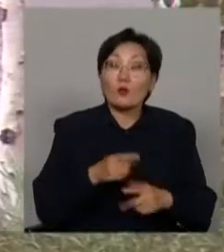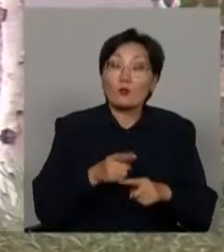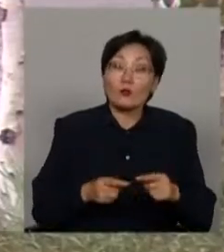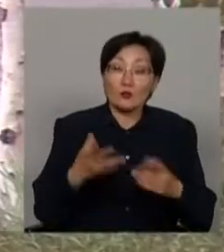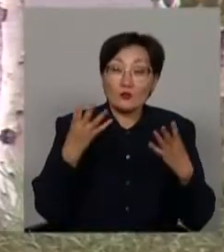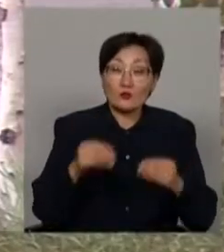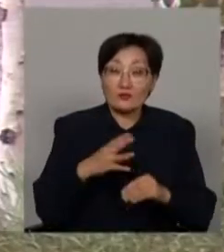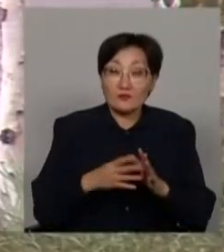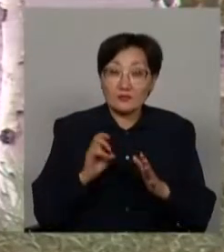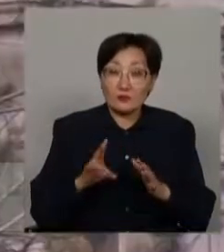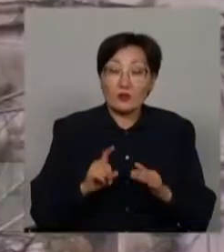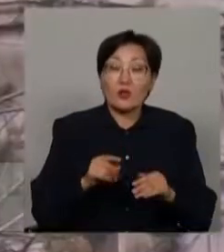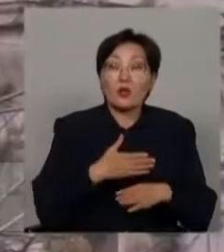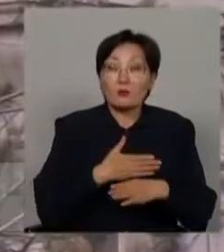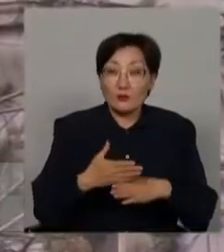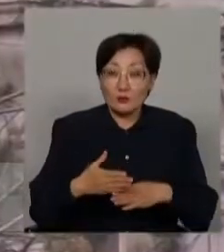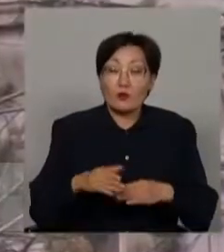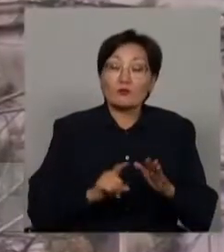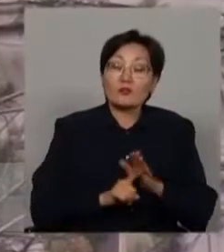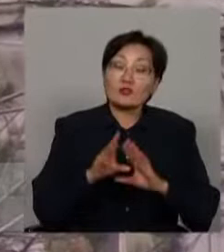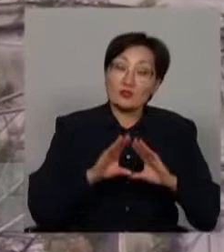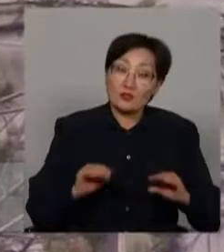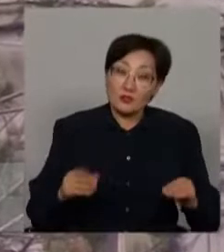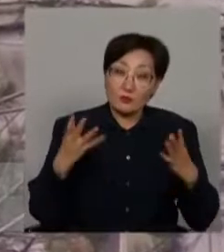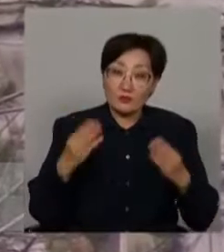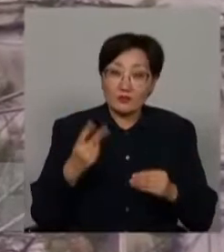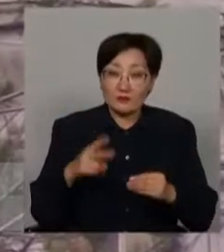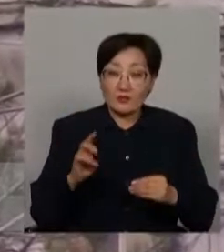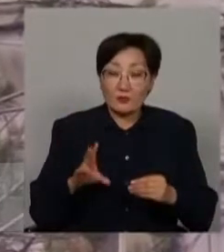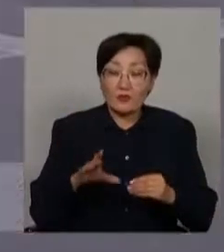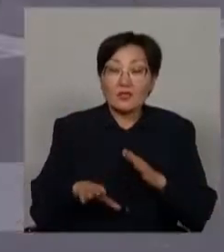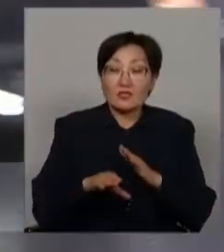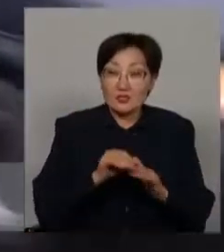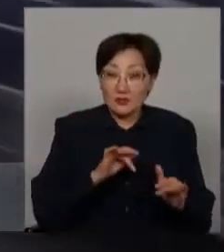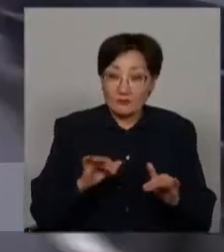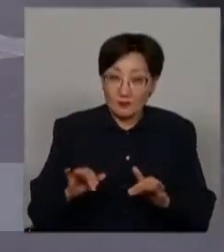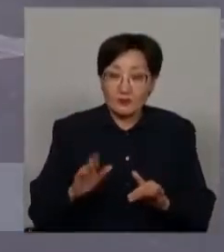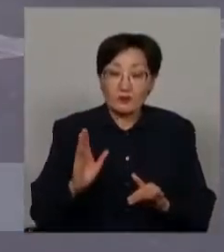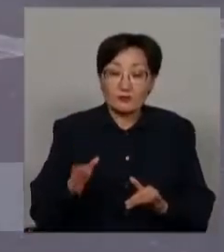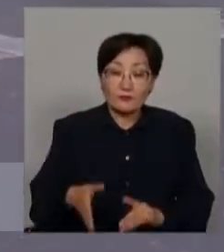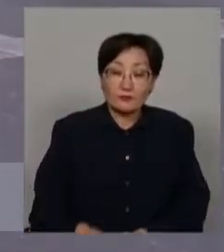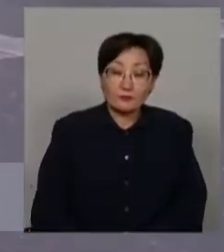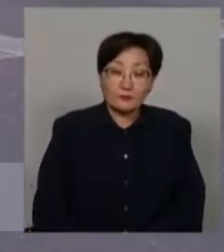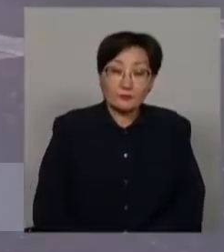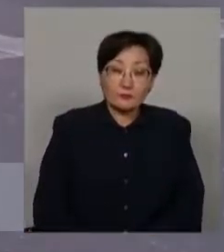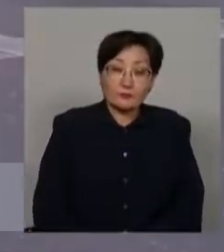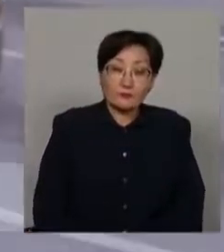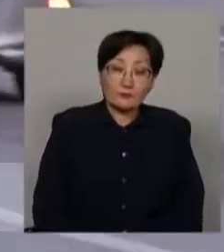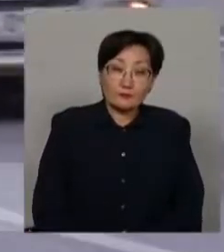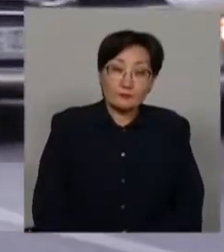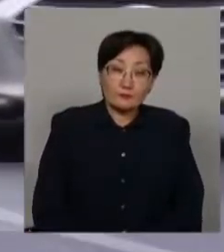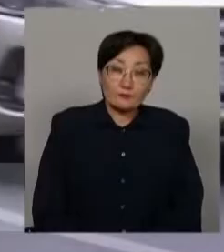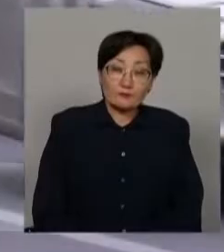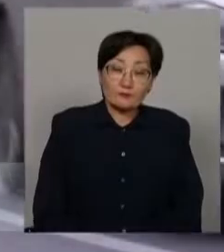ноября. Потом наступит день тишины. А 20 ноября пройдут внеочередные президентские выборы. Далее Насипова,